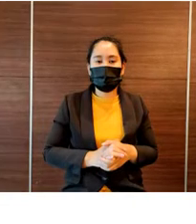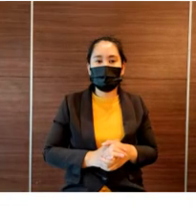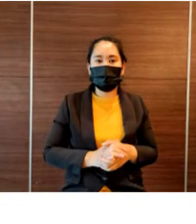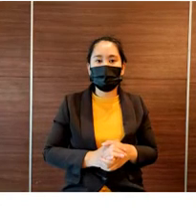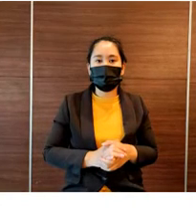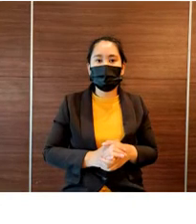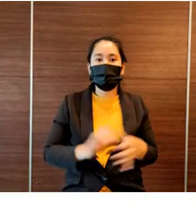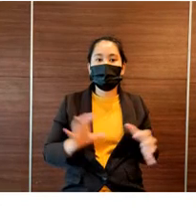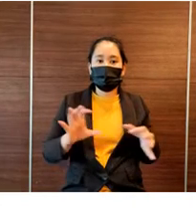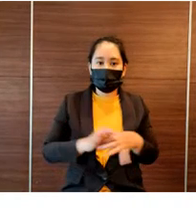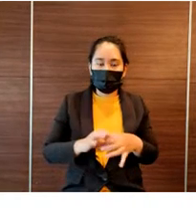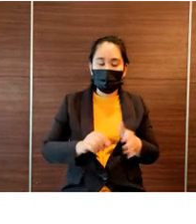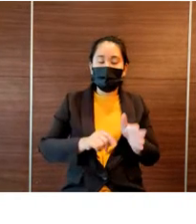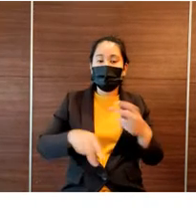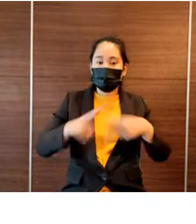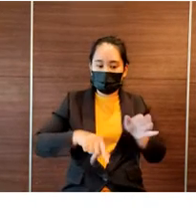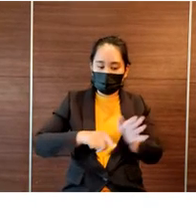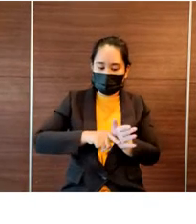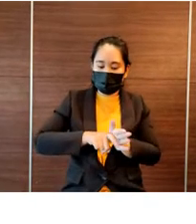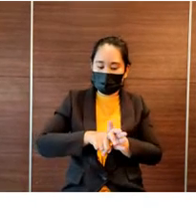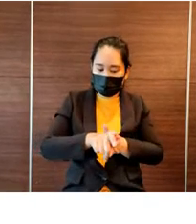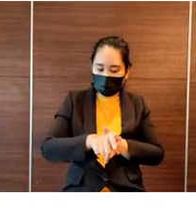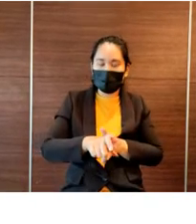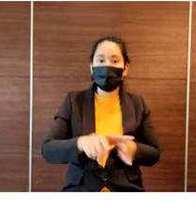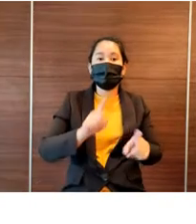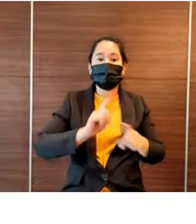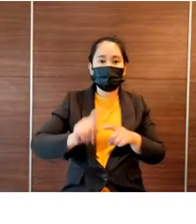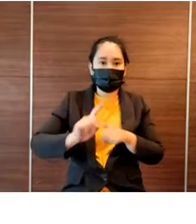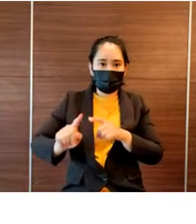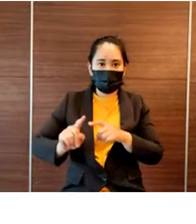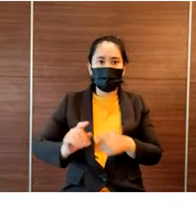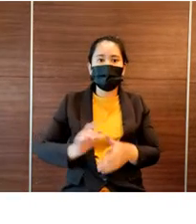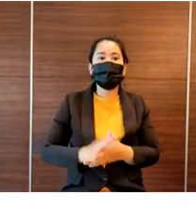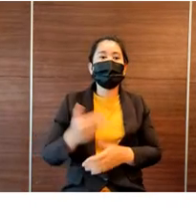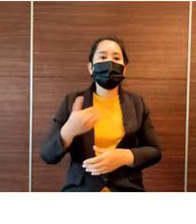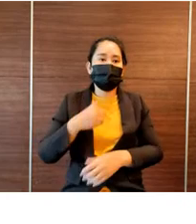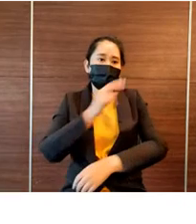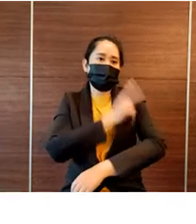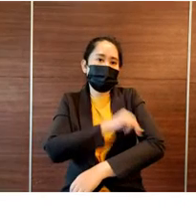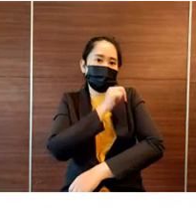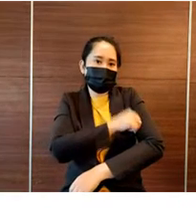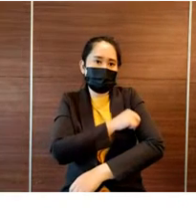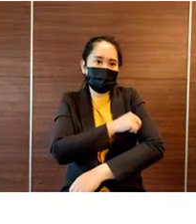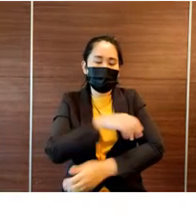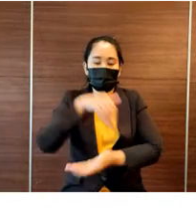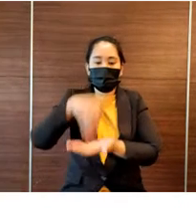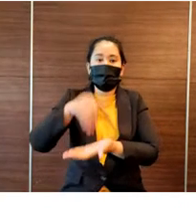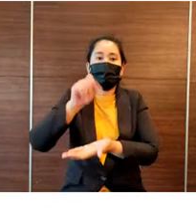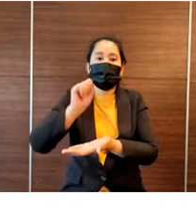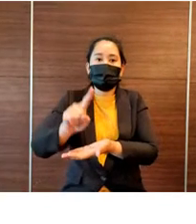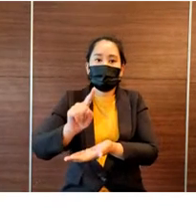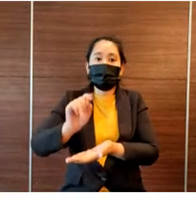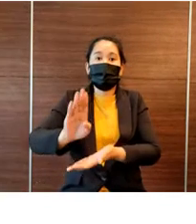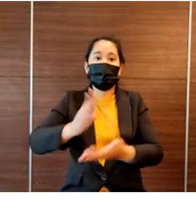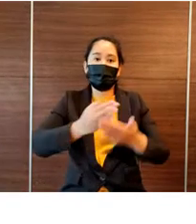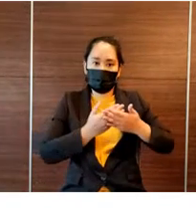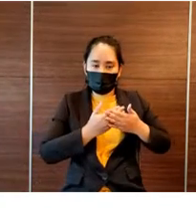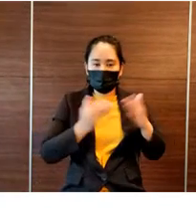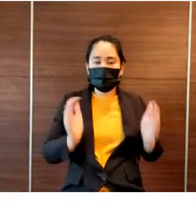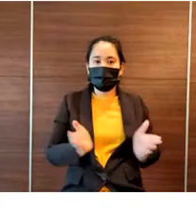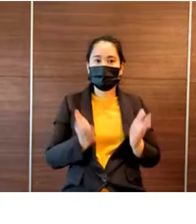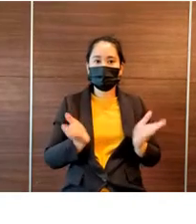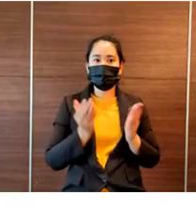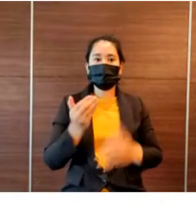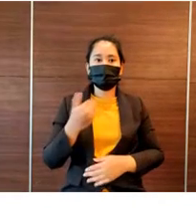น้องนายการตรวจน้องนายฟรีใดๆต้องการซึ่งได้รับการสนับสนุนจากทางโรงพยาบาลทางศูนย์บางรักเช่นกันนะครับ